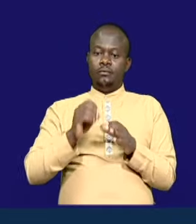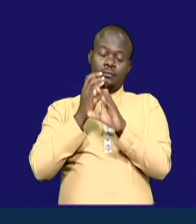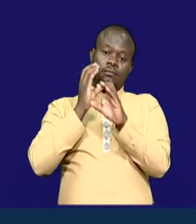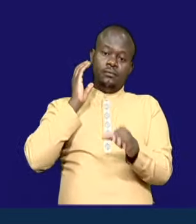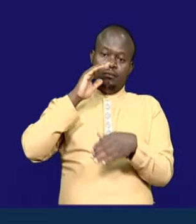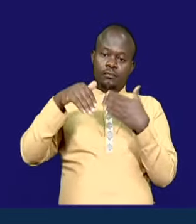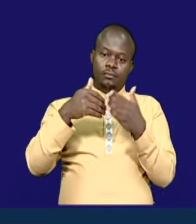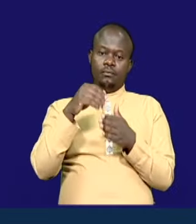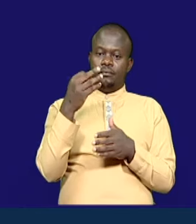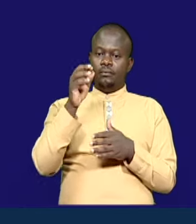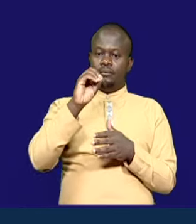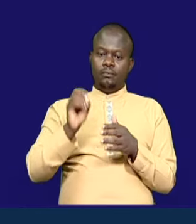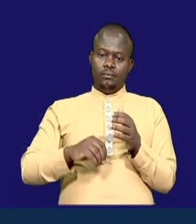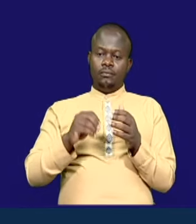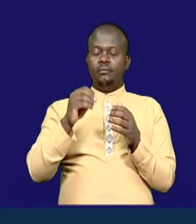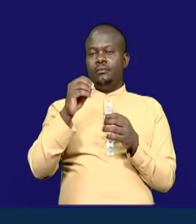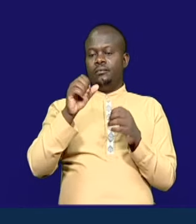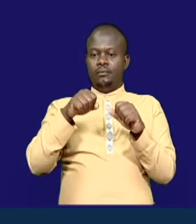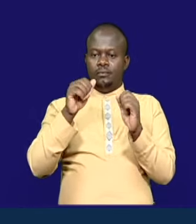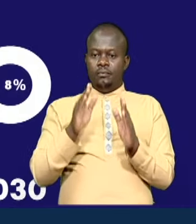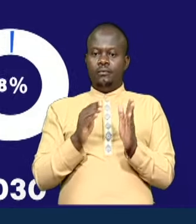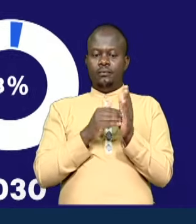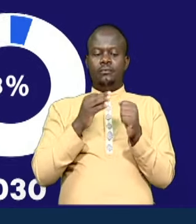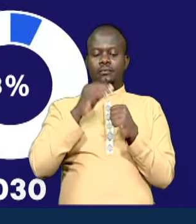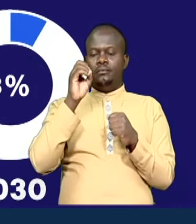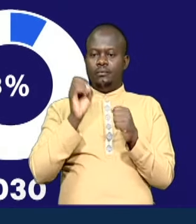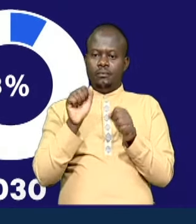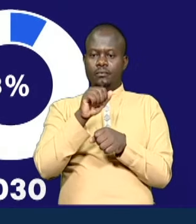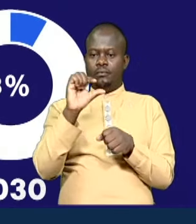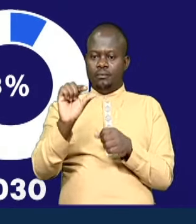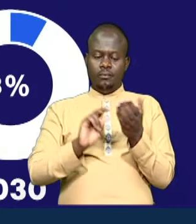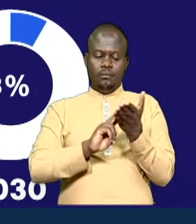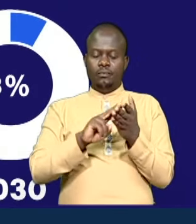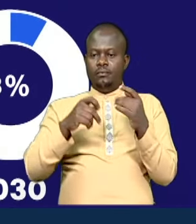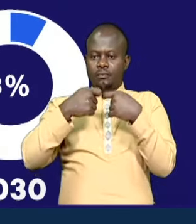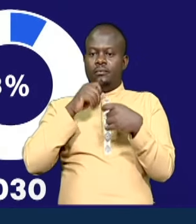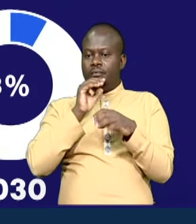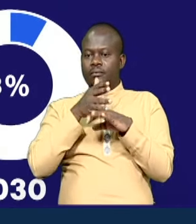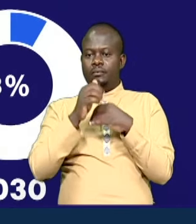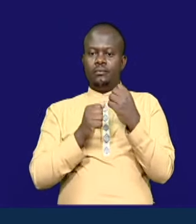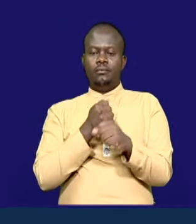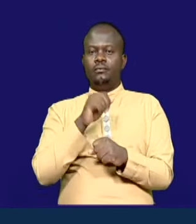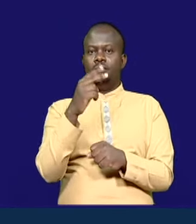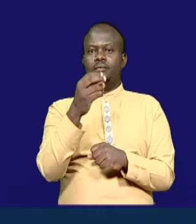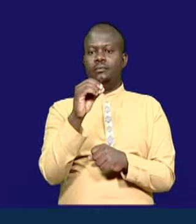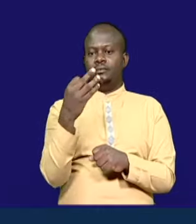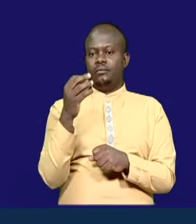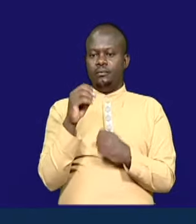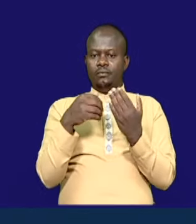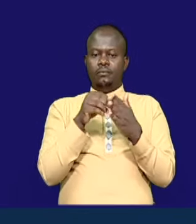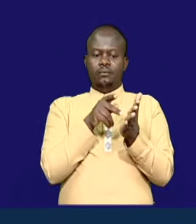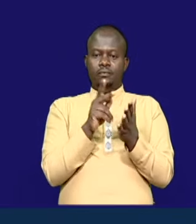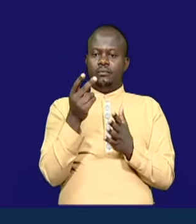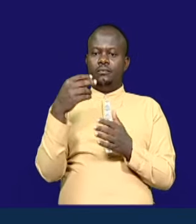yose, 30% bya za moto, n'8% by'imodoka nto zikoresha amashanyarazi bitarenze mu 2030, ku kiguzi